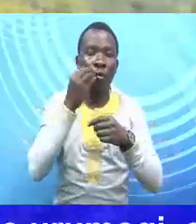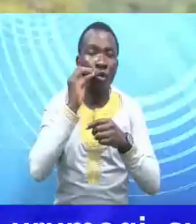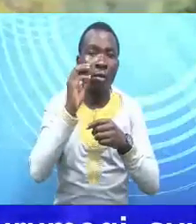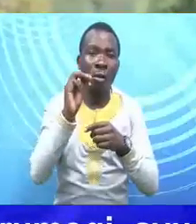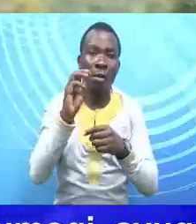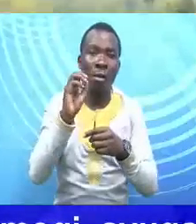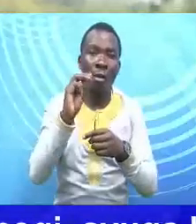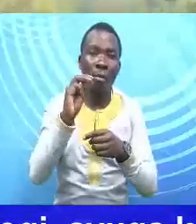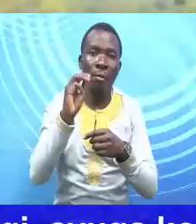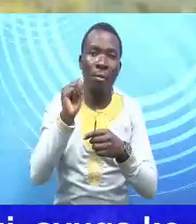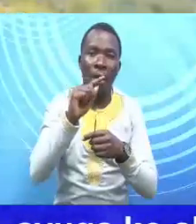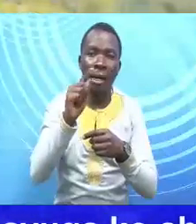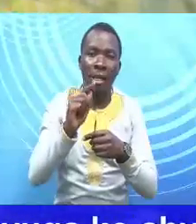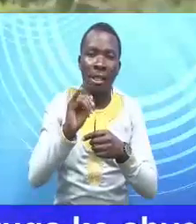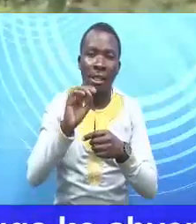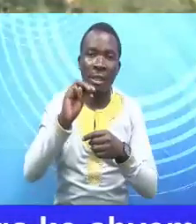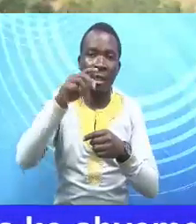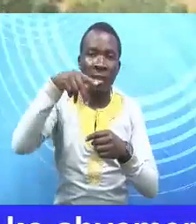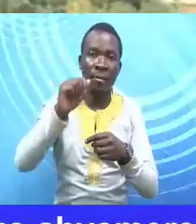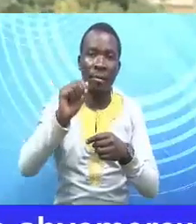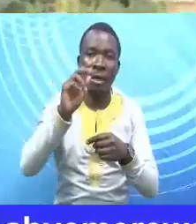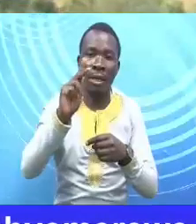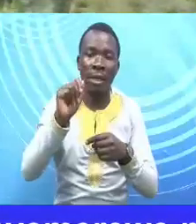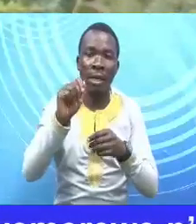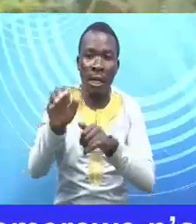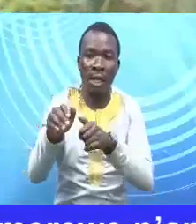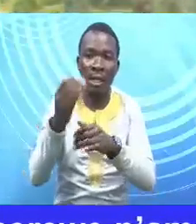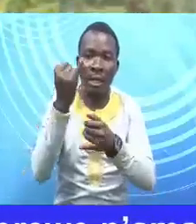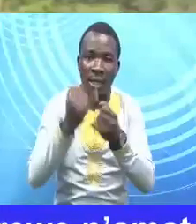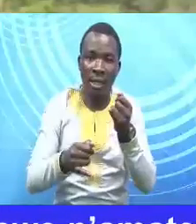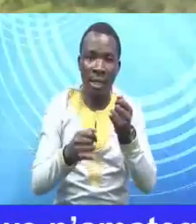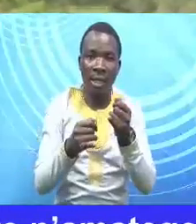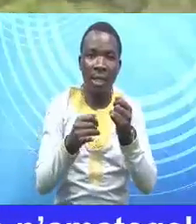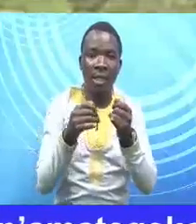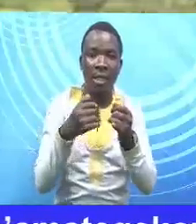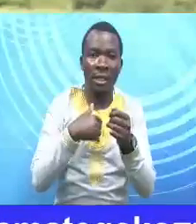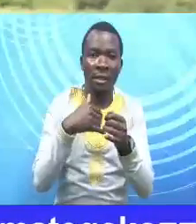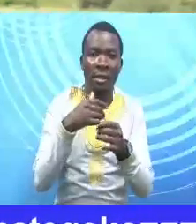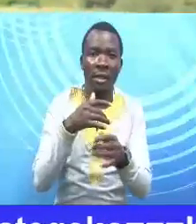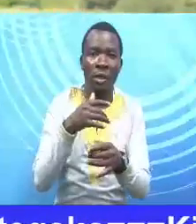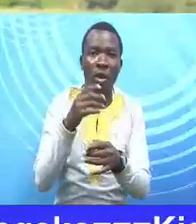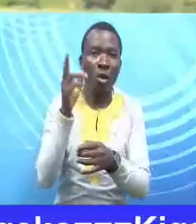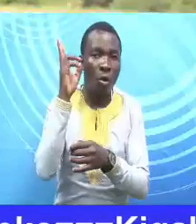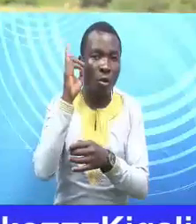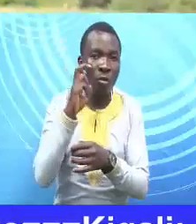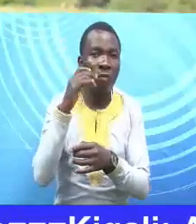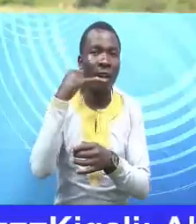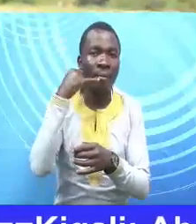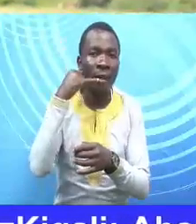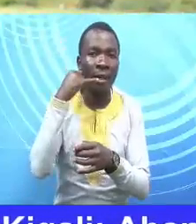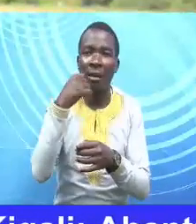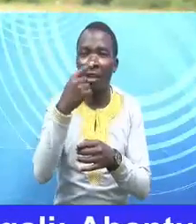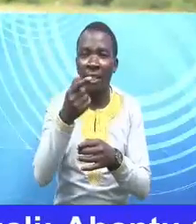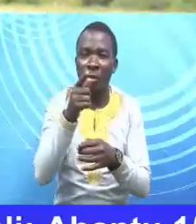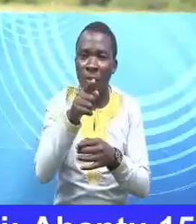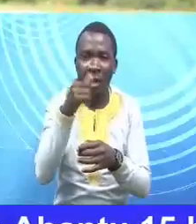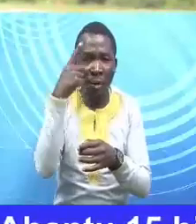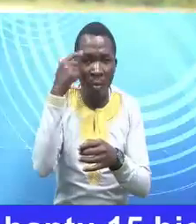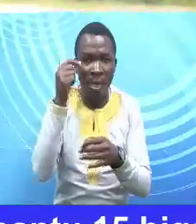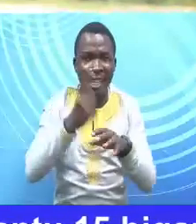nayo arayihinga arayirangiza, numva arampamagaye kubera ko nari ndi ku igare ndi kunyonga. Ati se shati wamenye ibyanjye? Navuga nti ibyawe